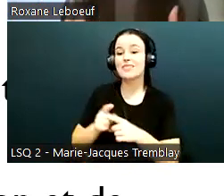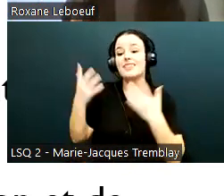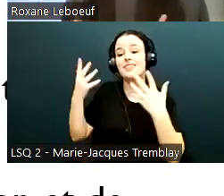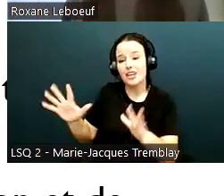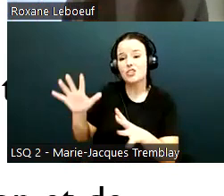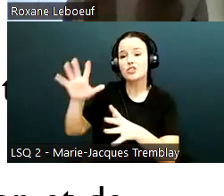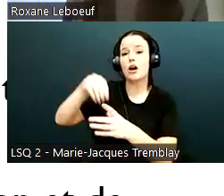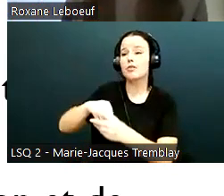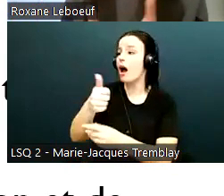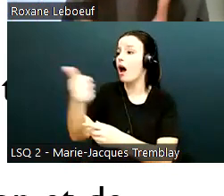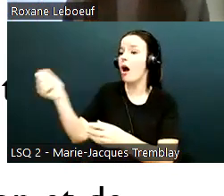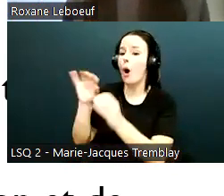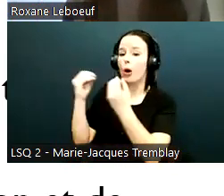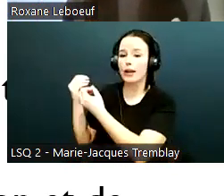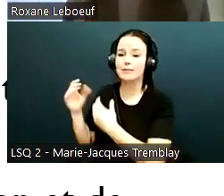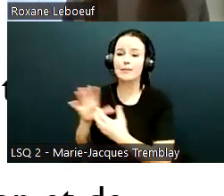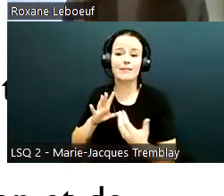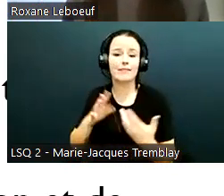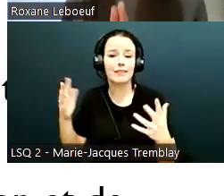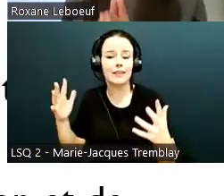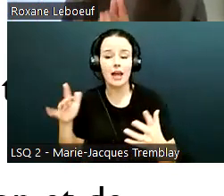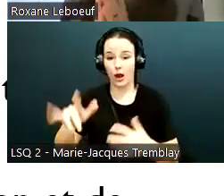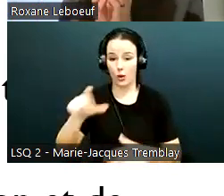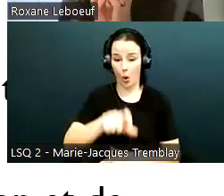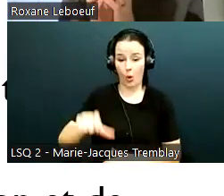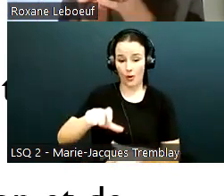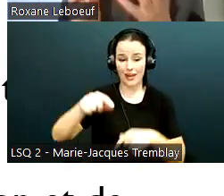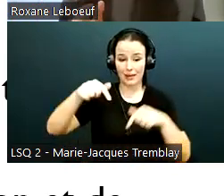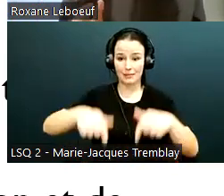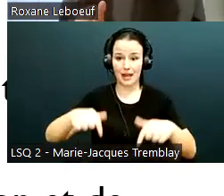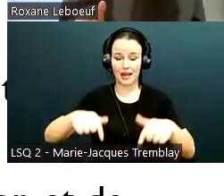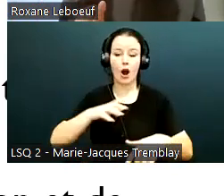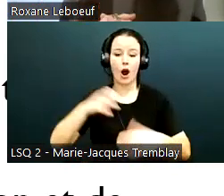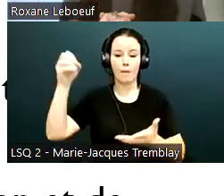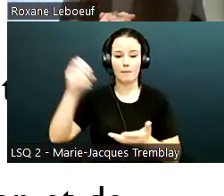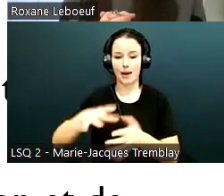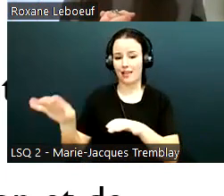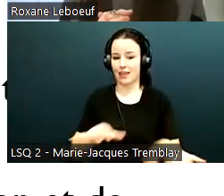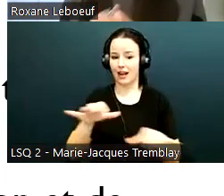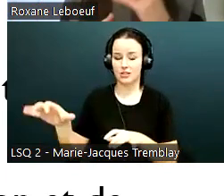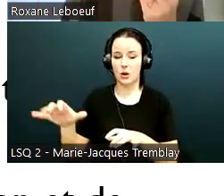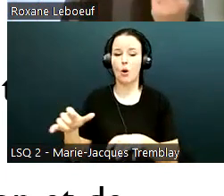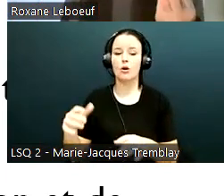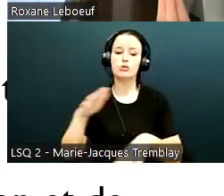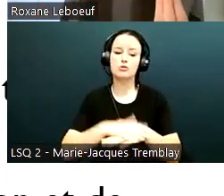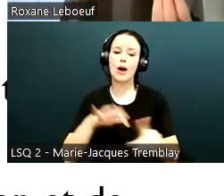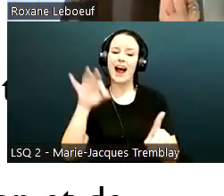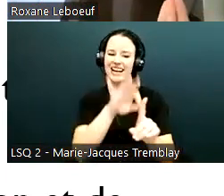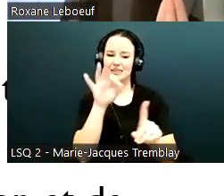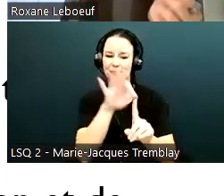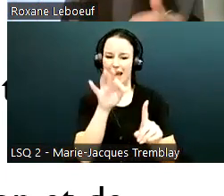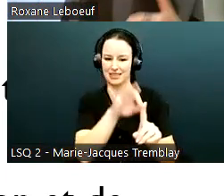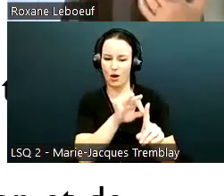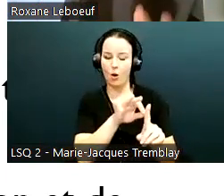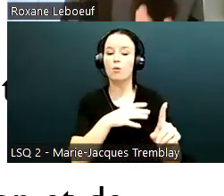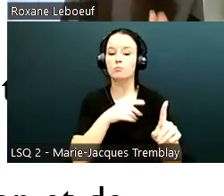dans les autres organismes. Parce que ce qu'il faut savoir, c'est qu'au Québec, on a un plan d'action de lutte contre l'intimidation dont